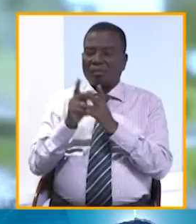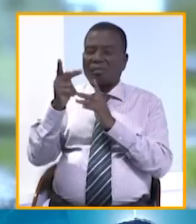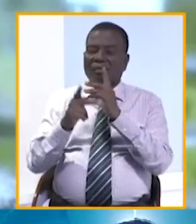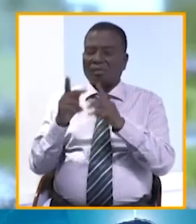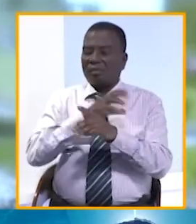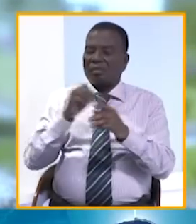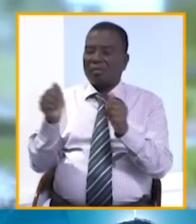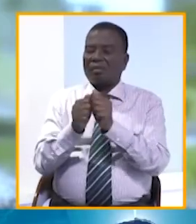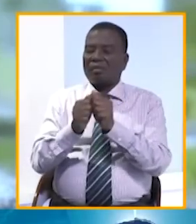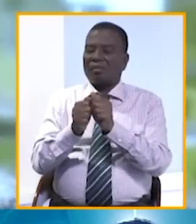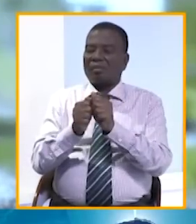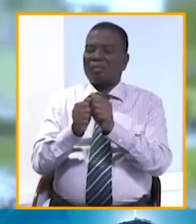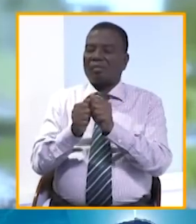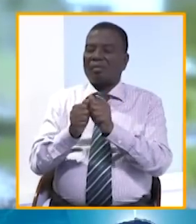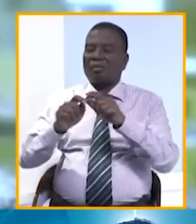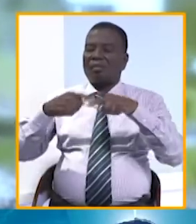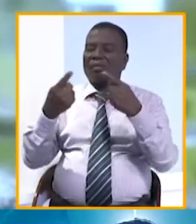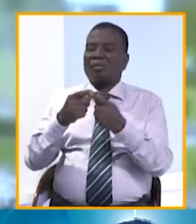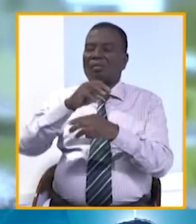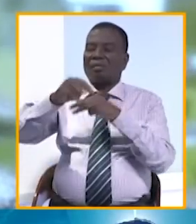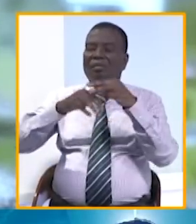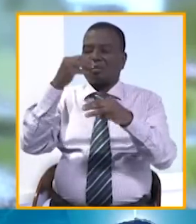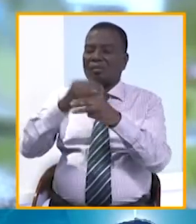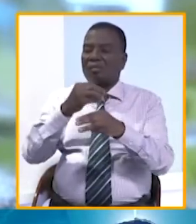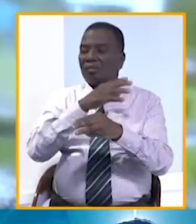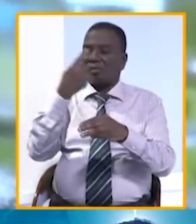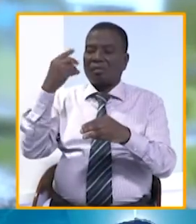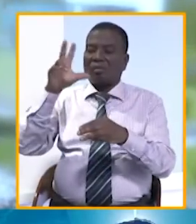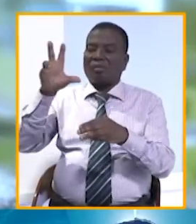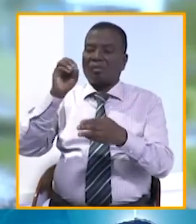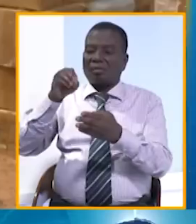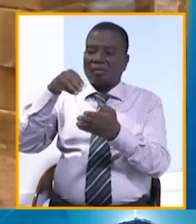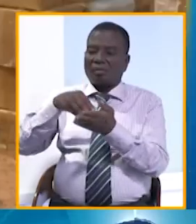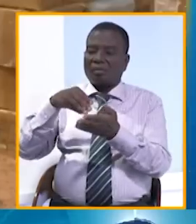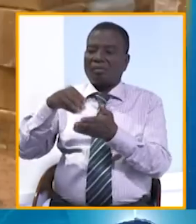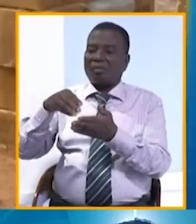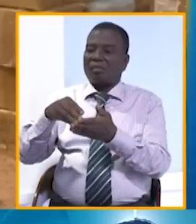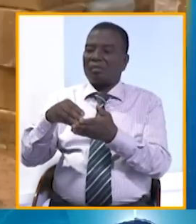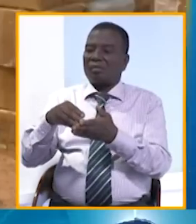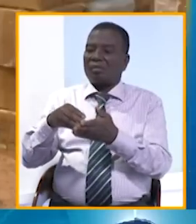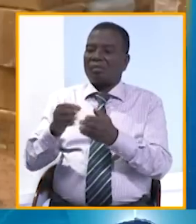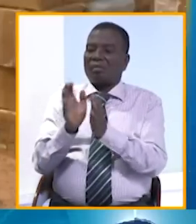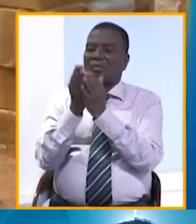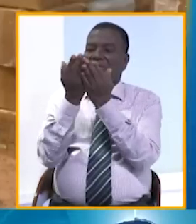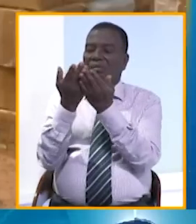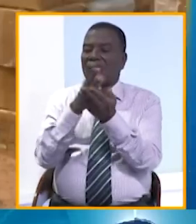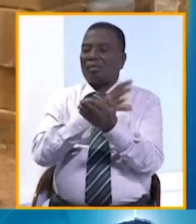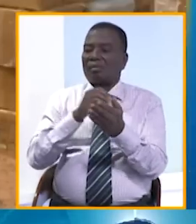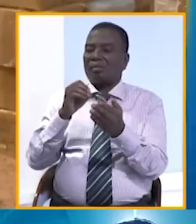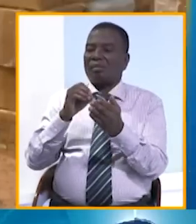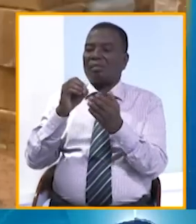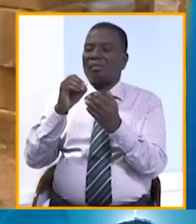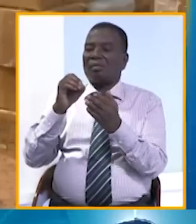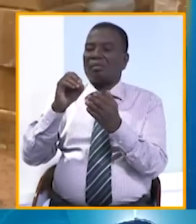programme, en collaboration avec la Banque mondiale, a offert gratuitement environ 30 000 manuels scolaires aux écoliers et enseignants du primaire de